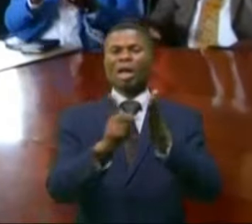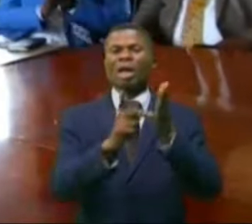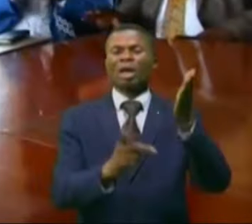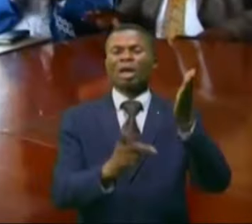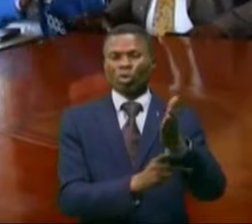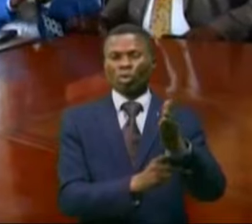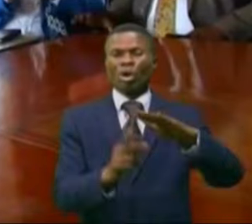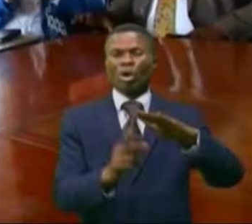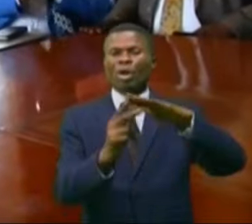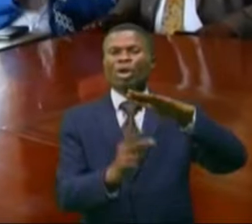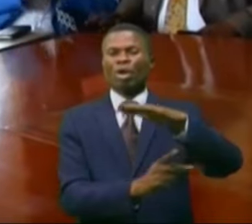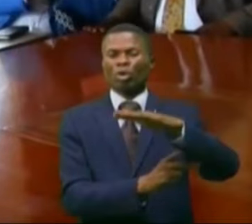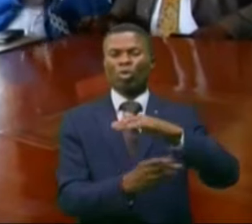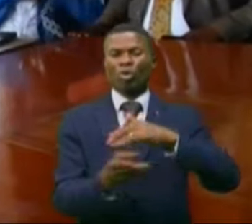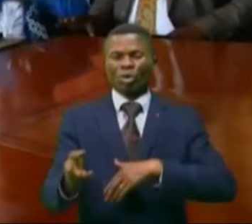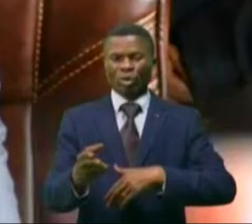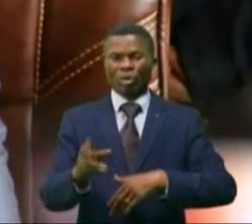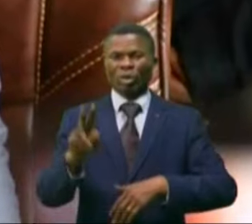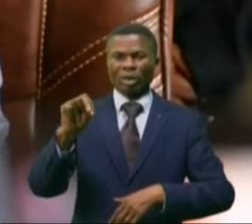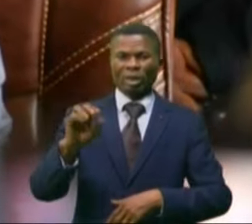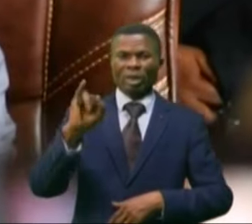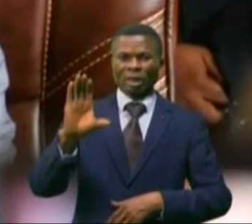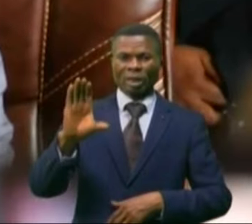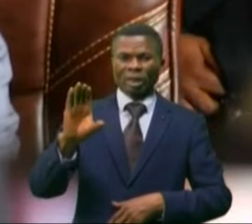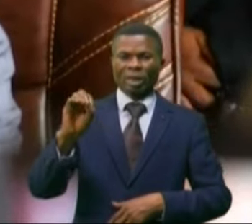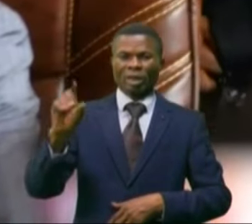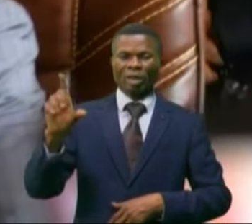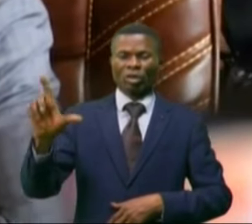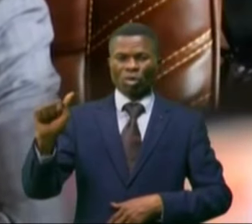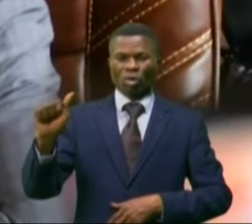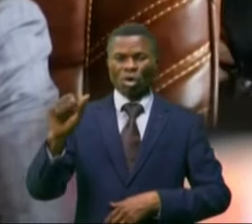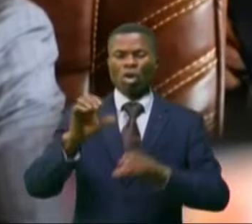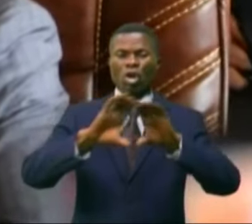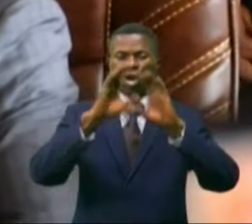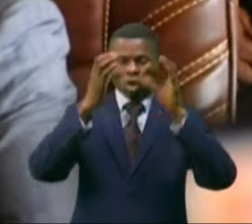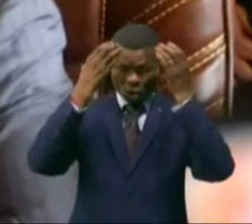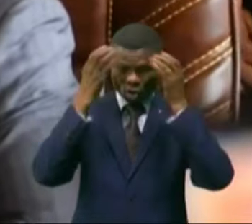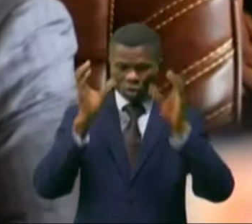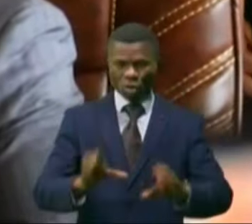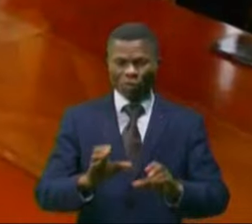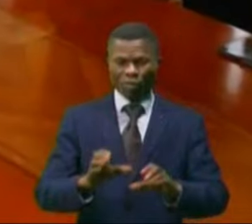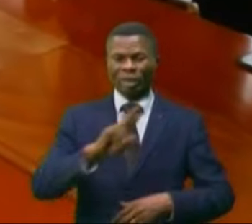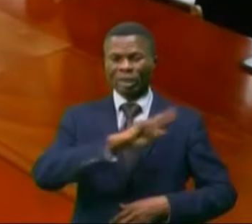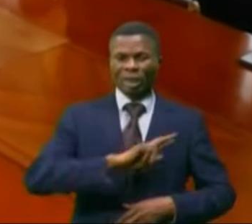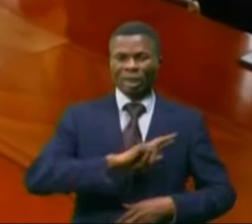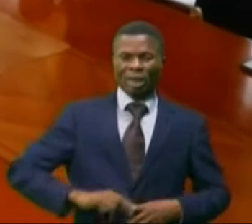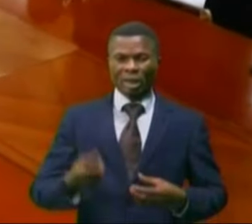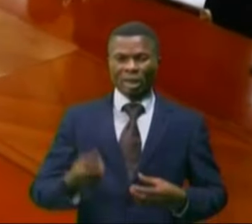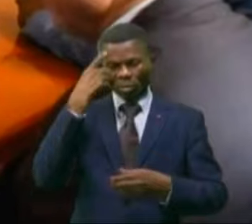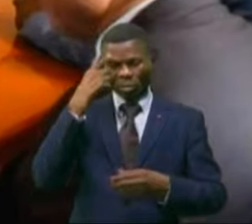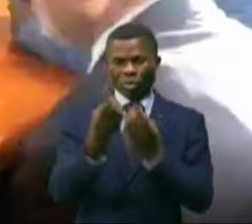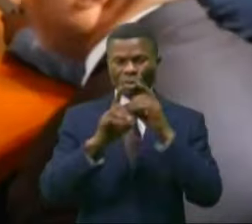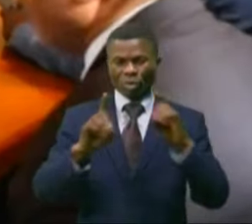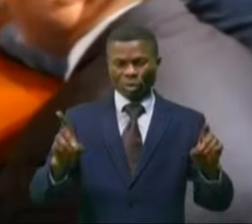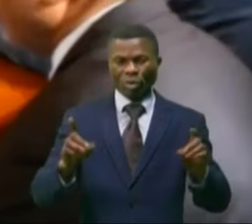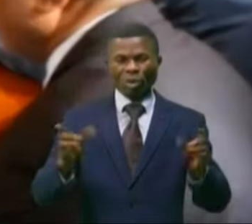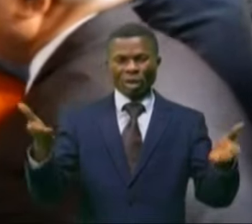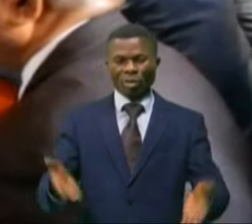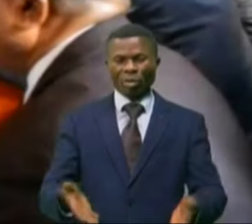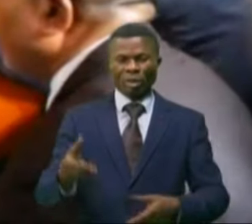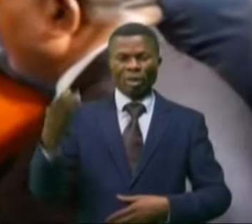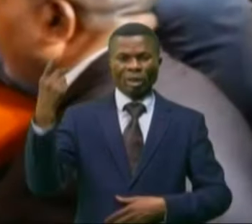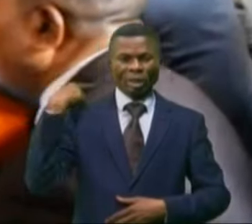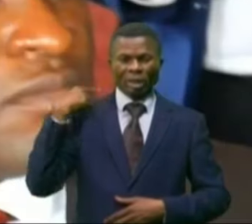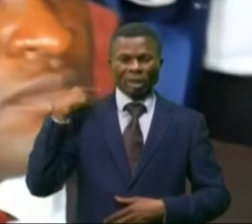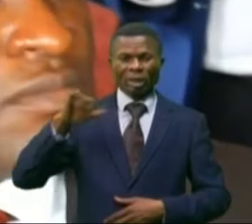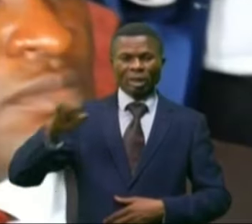partis politiques tels que Nicolas Mbosso de la Convention pour la République et la démocratie, CRD, l'honorable Jean